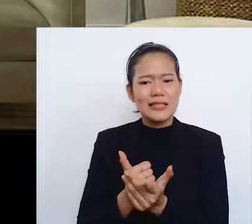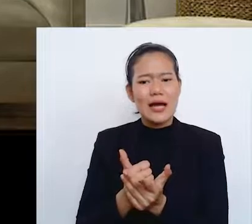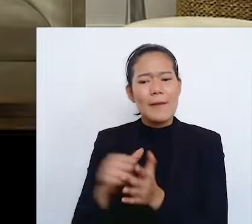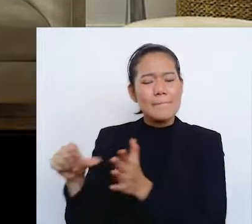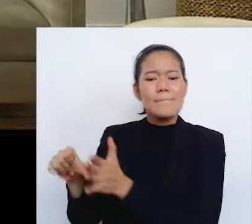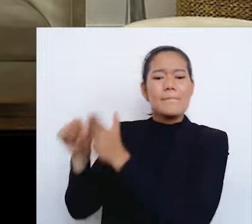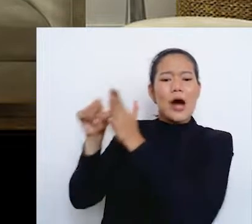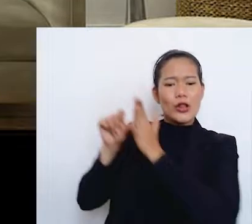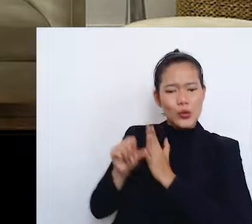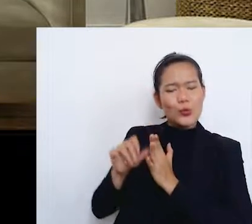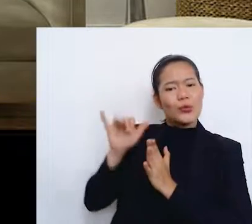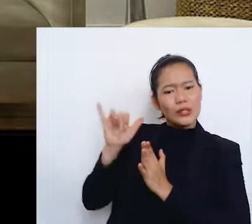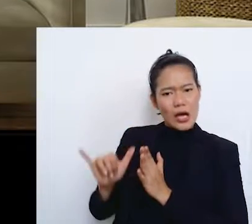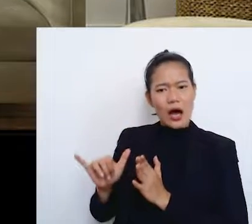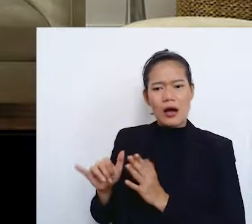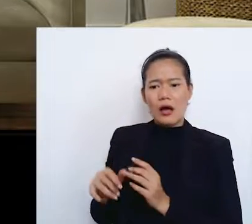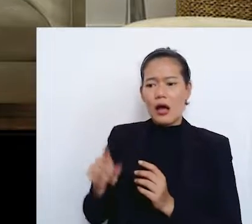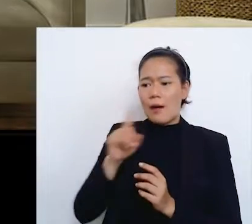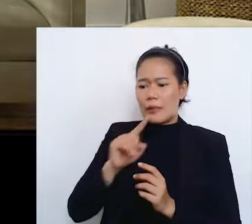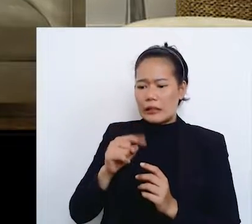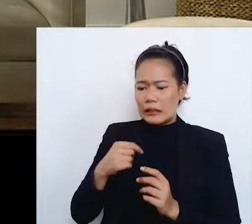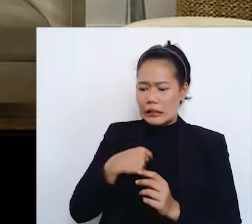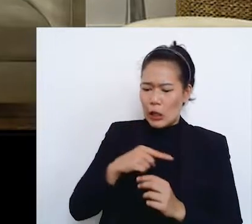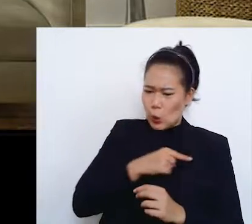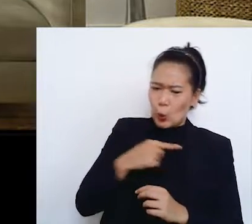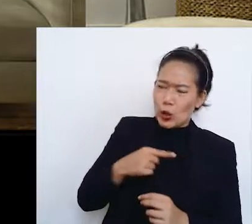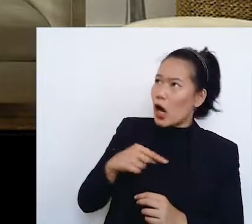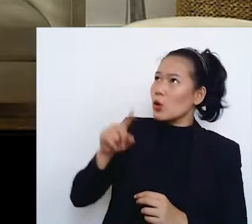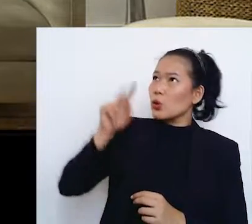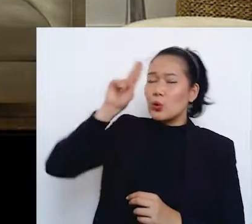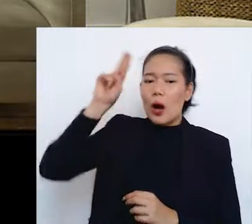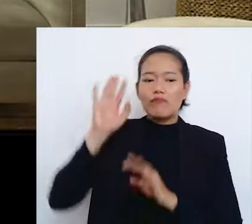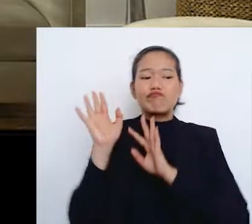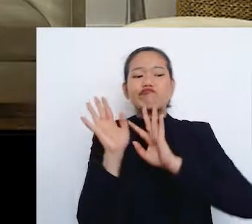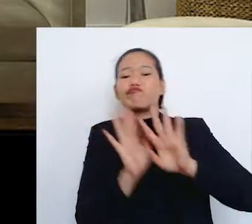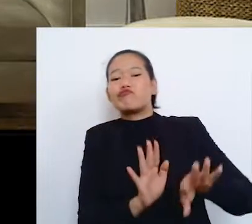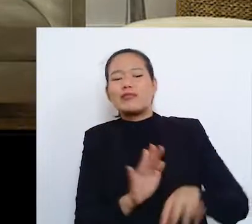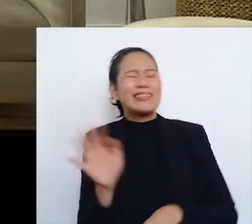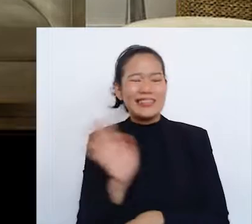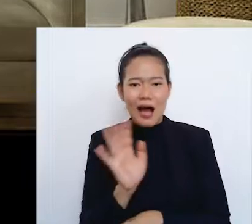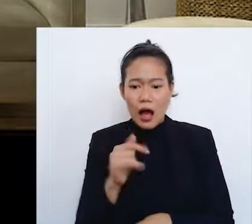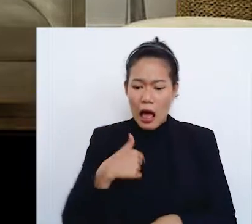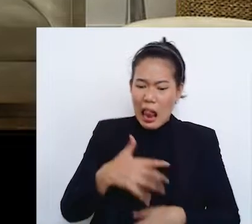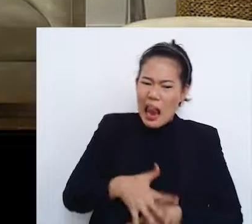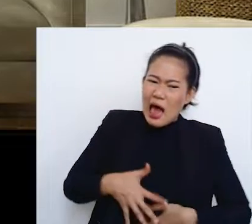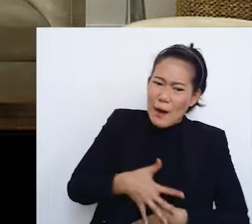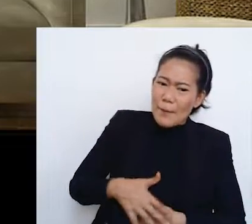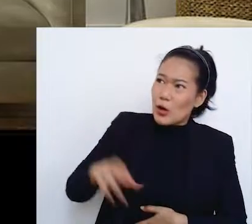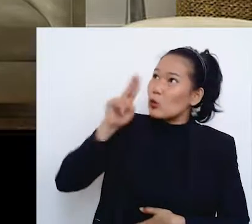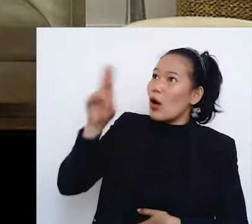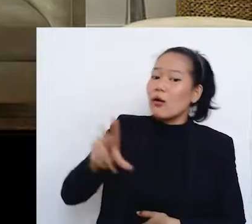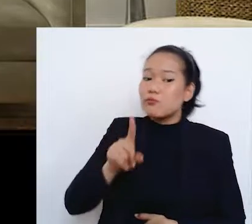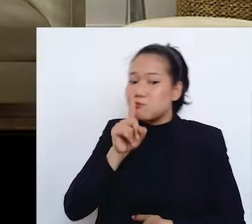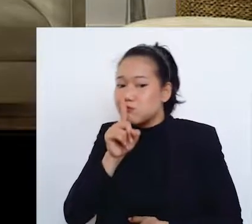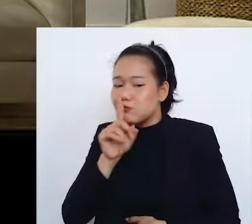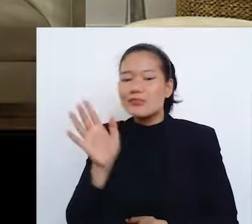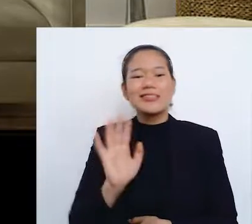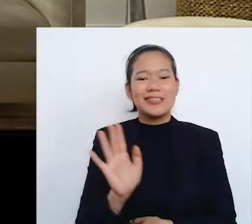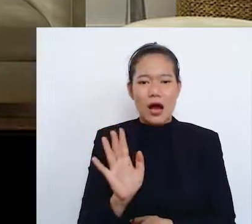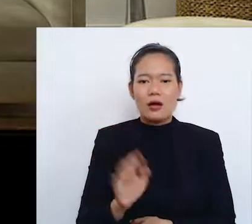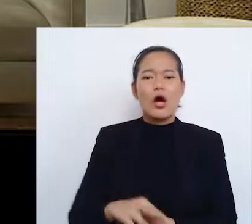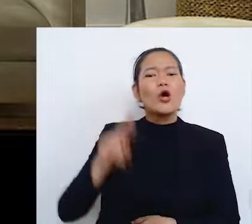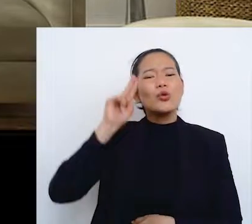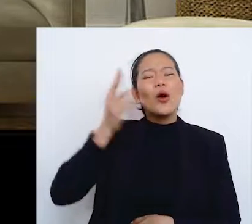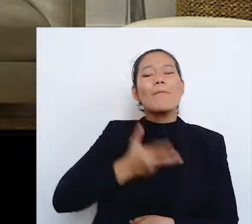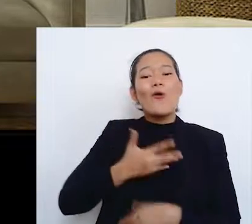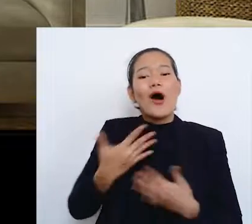tangan. Dia tidak membiarkan kita itu kekurangan, apalagi kelaparan, saudara. Dia ingin supaya